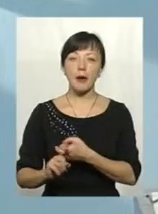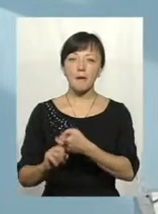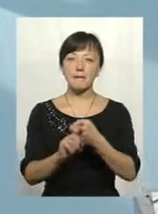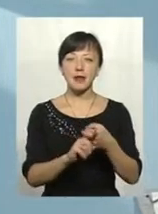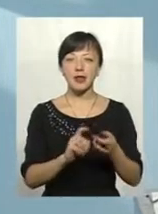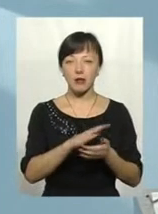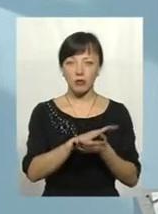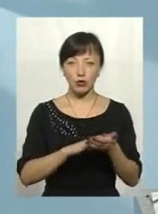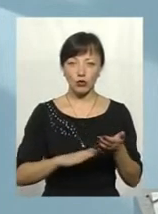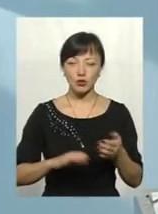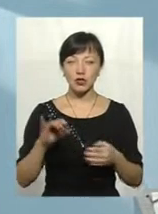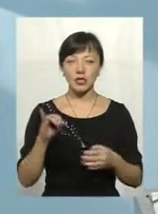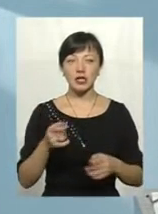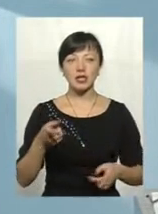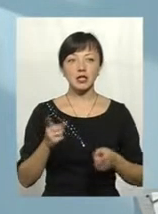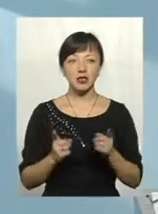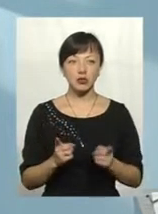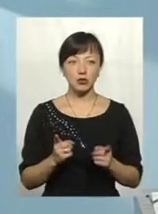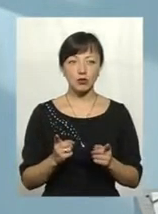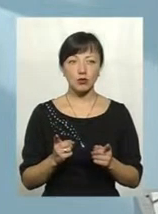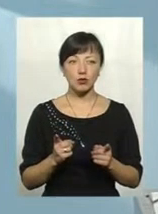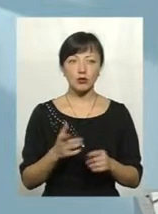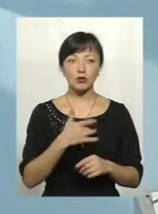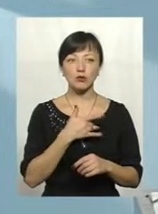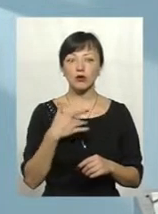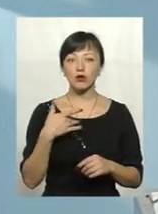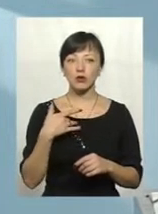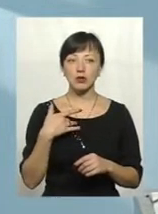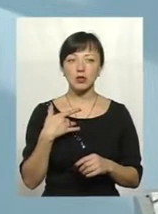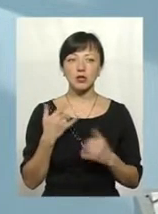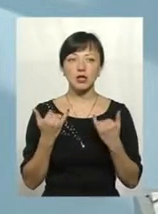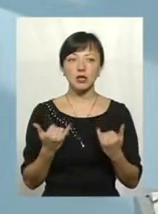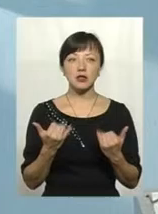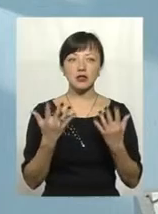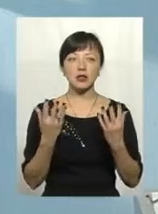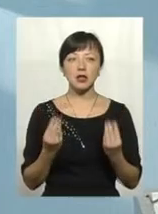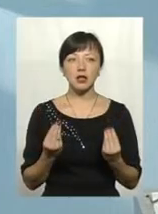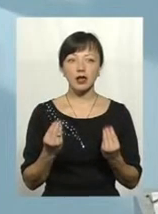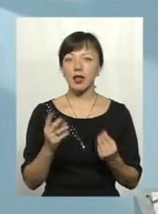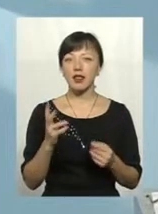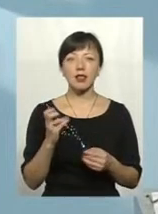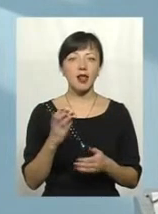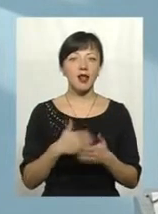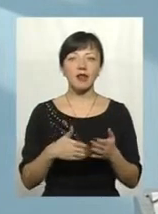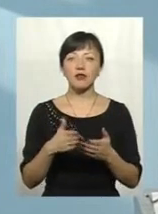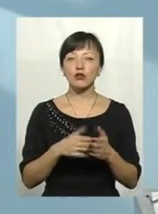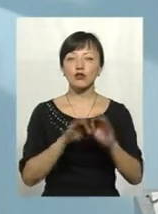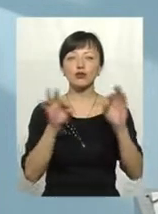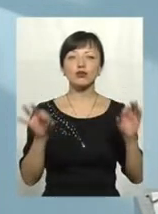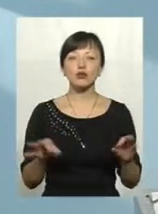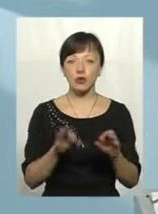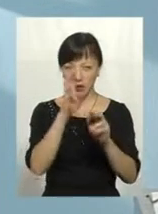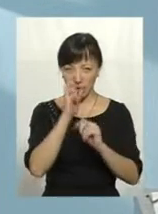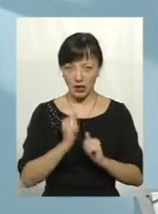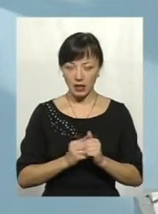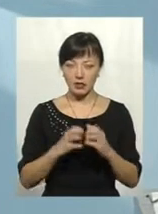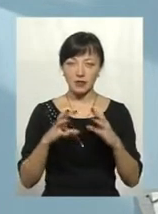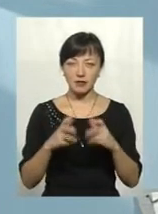вона продовжиться. І дійсно, туберкульоз зараз на сьогоднішній день не ліквідований в жодній країні світу. І